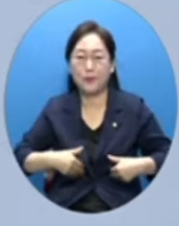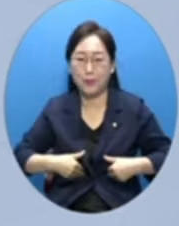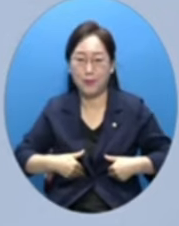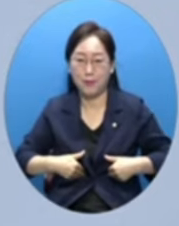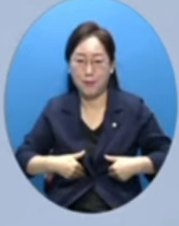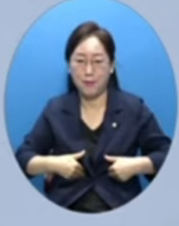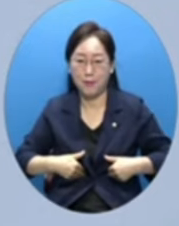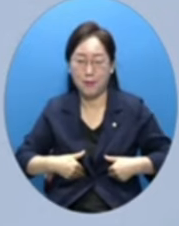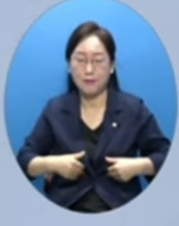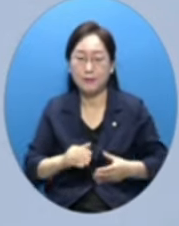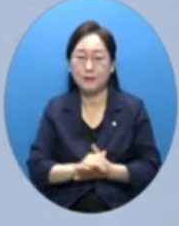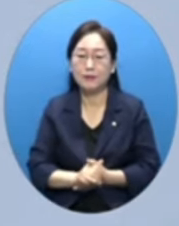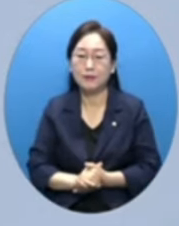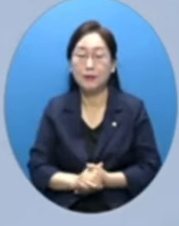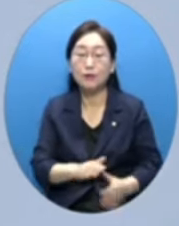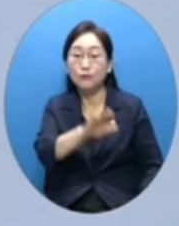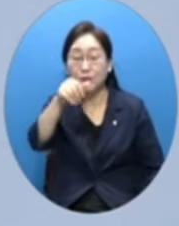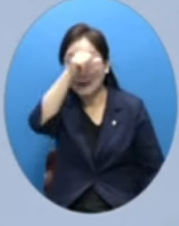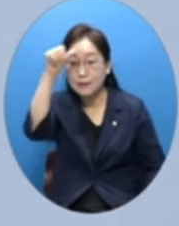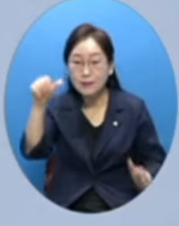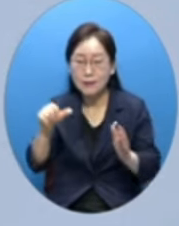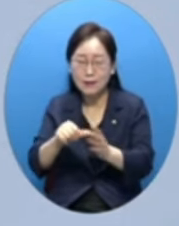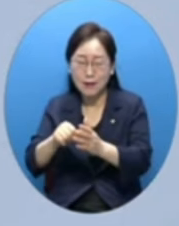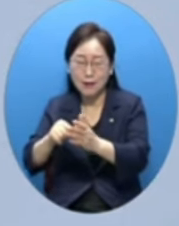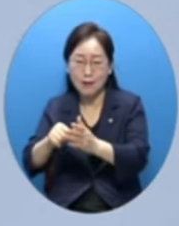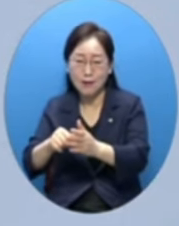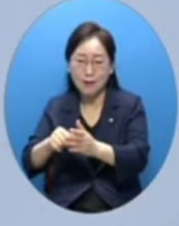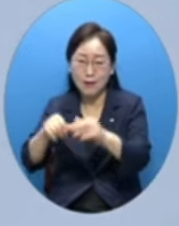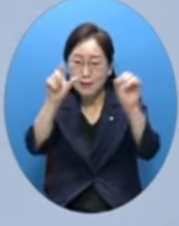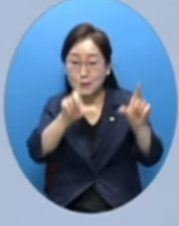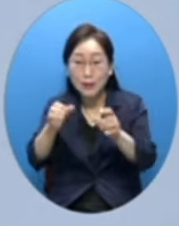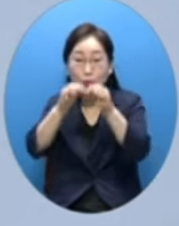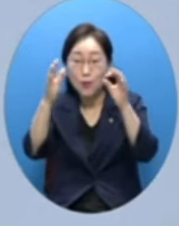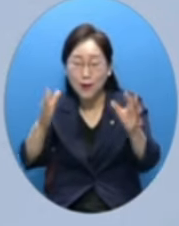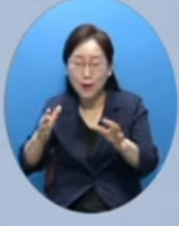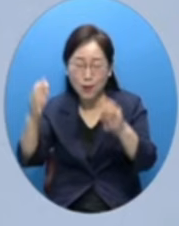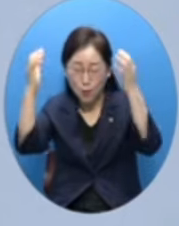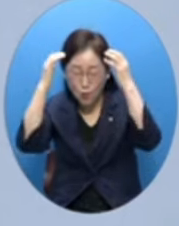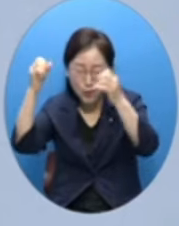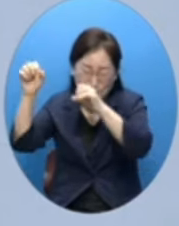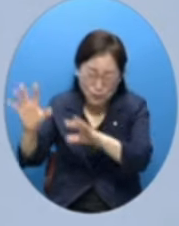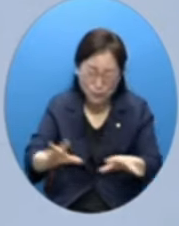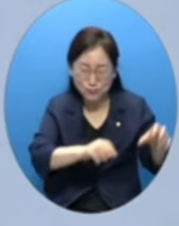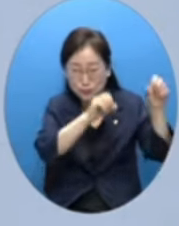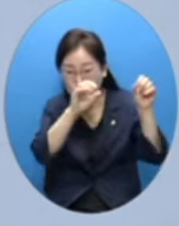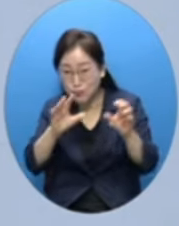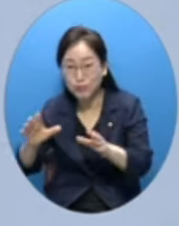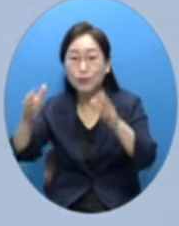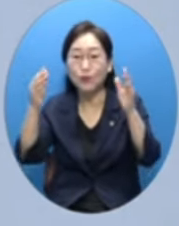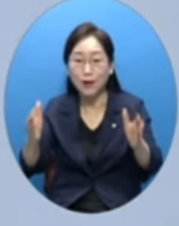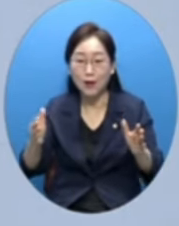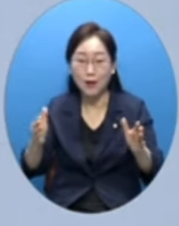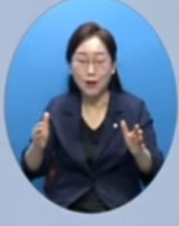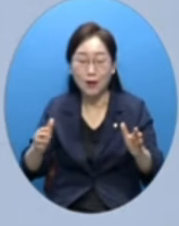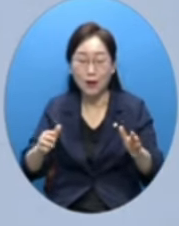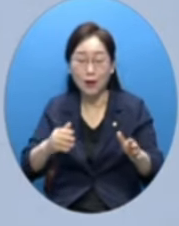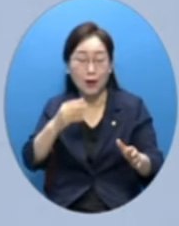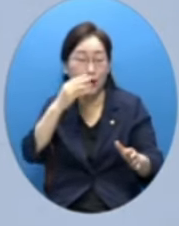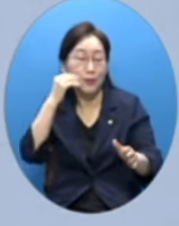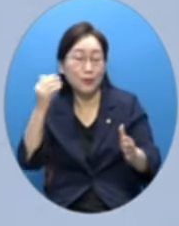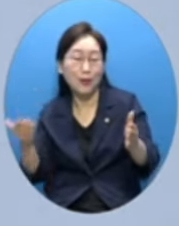되는 것입니다 우리가 인생의 고난을 바다를 지나갈 때 우리를 우리의 손의 황로 인도해 주실